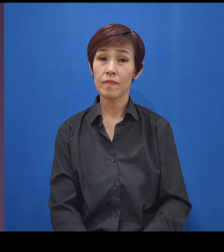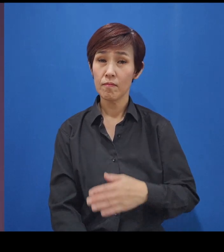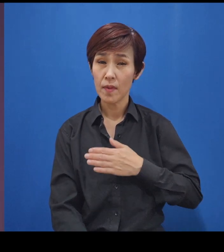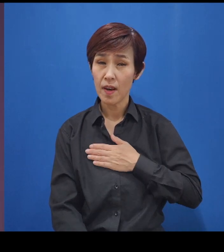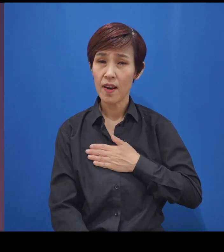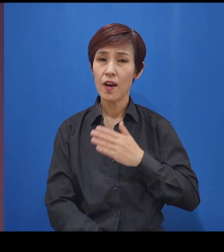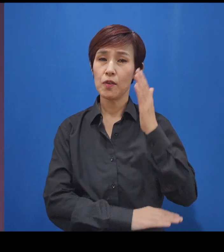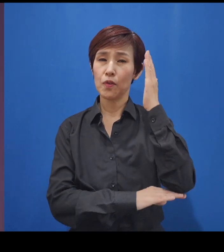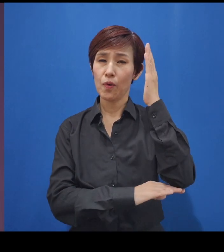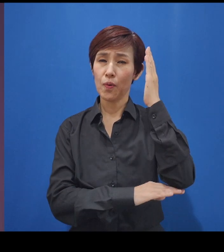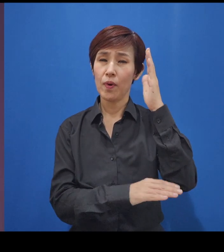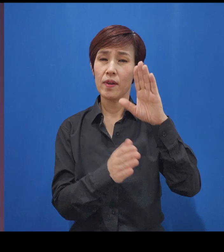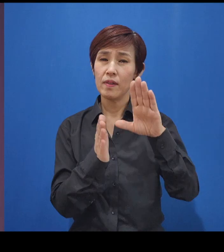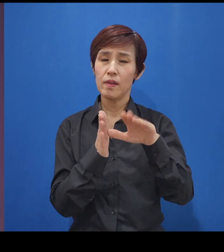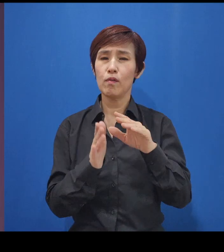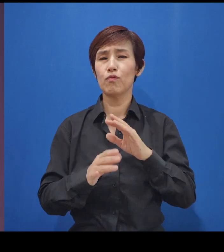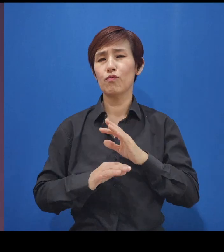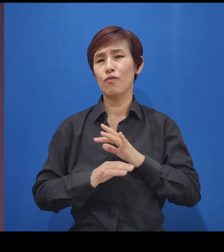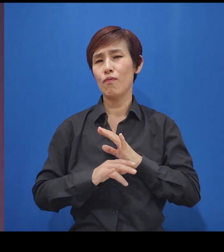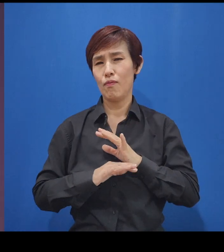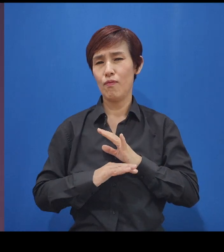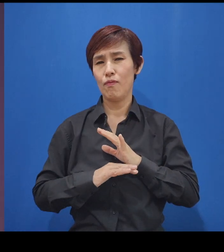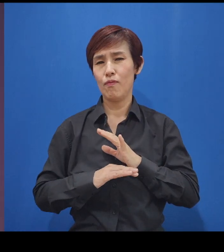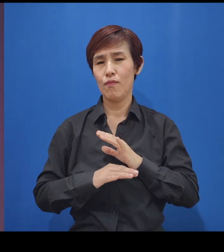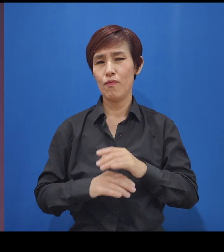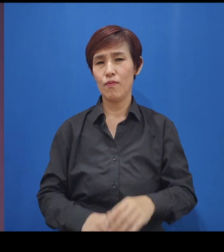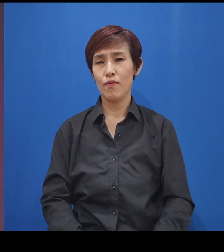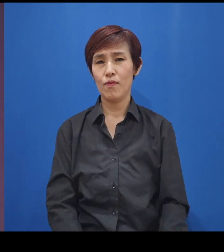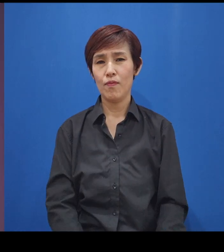그래서 저는 설교하러 올라올 때마다 너무 두려워요.